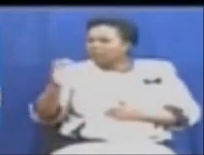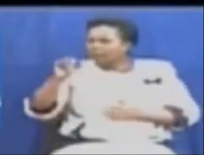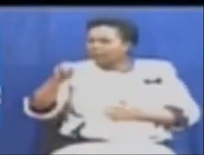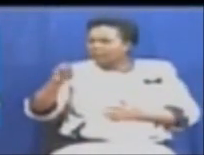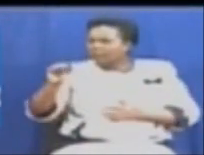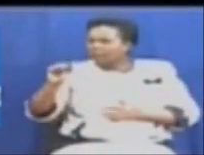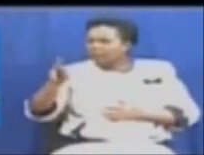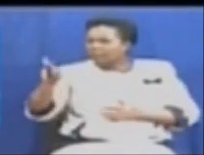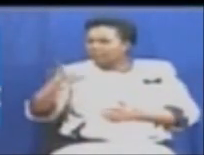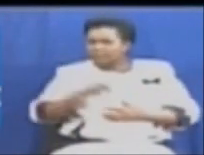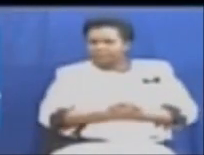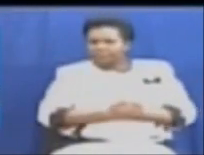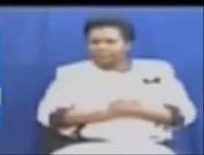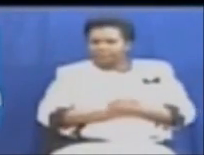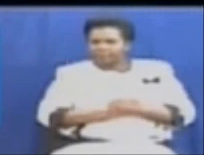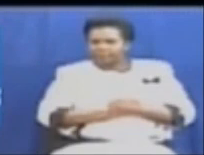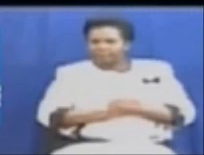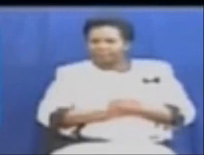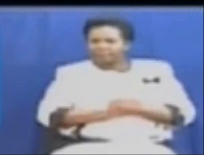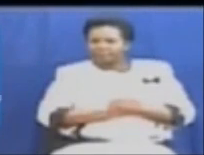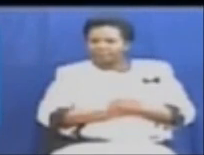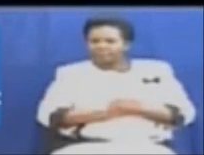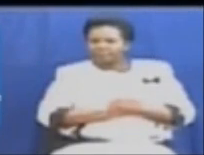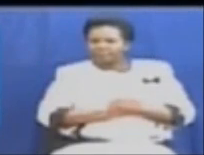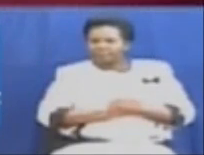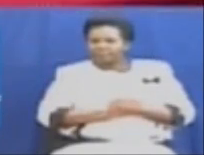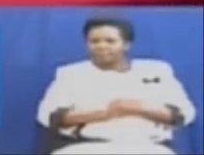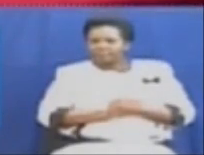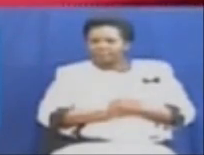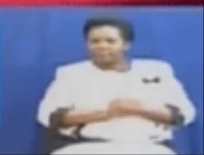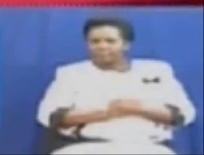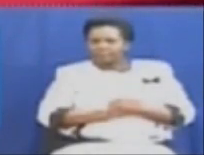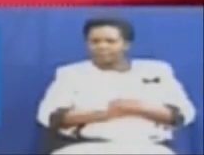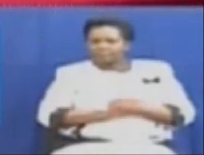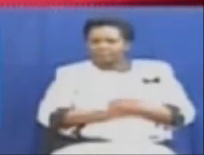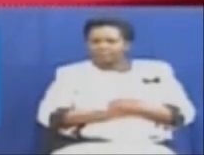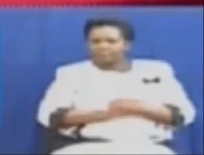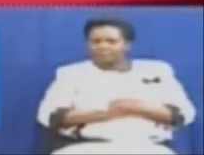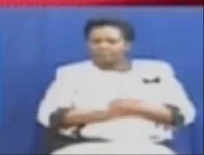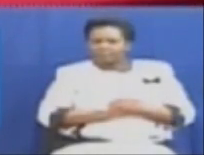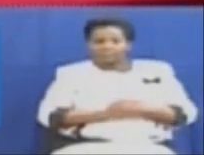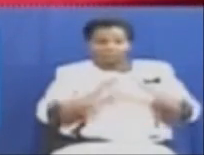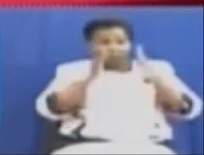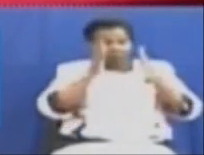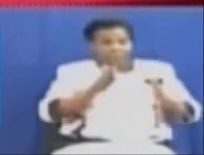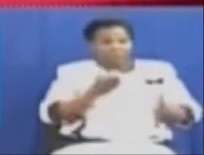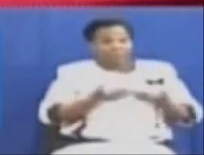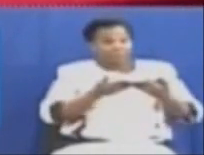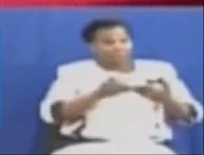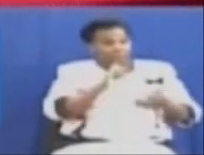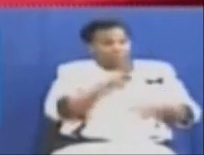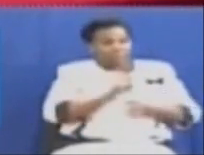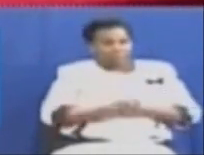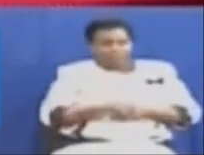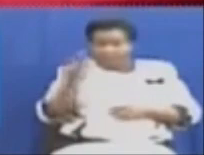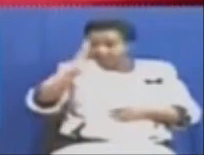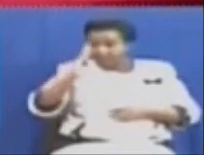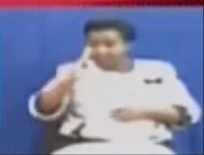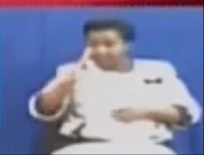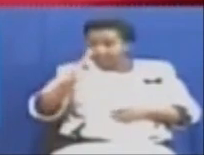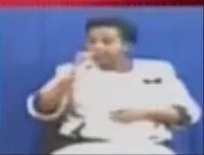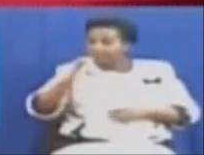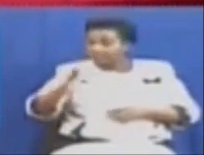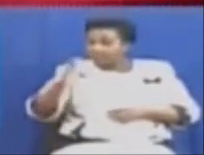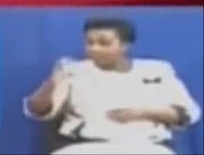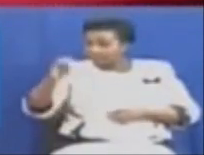nini Nyang'wale haitengewi pesa za maendeleo ya barabara wakati kuna barabara ambazo zimeharibika vibaya, yakiwemo